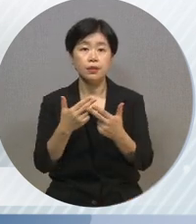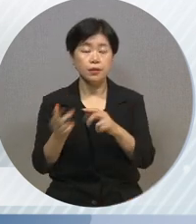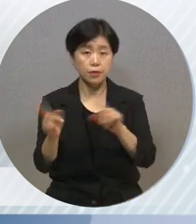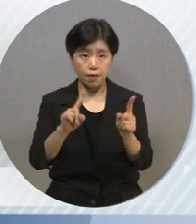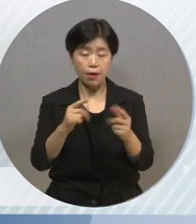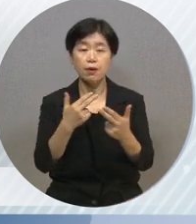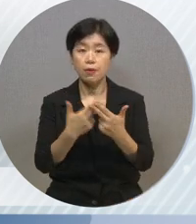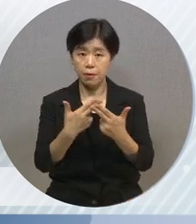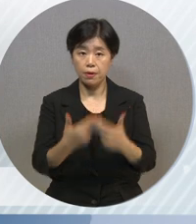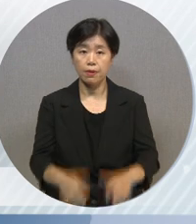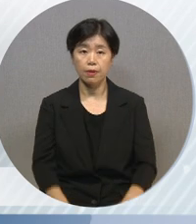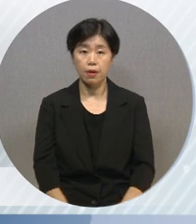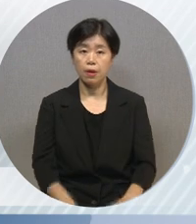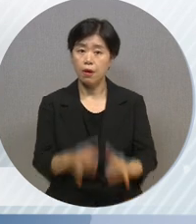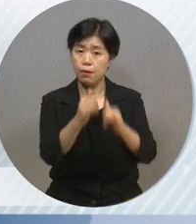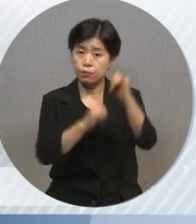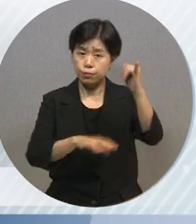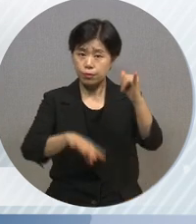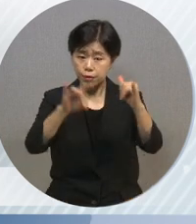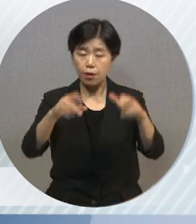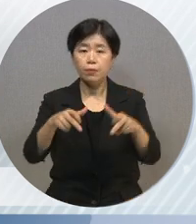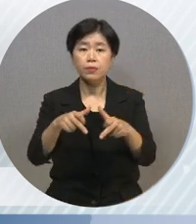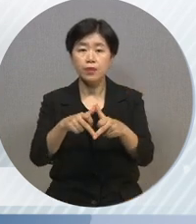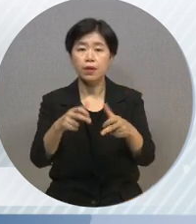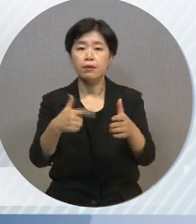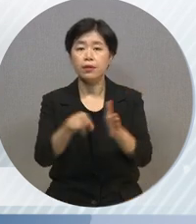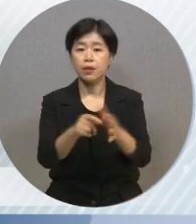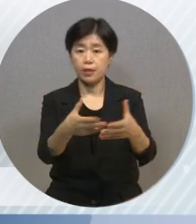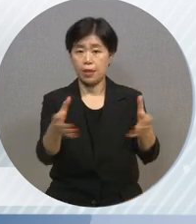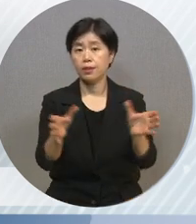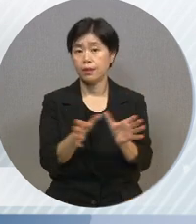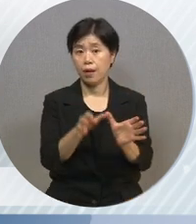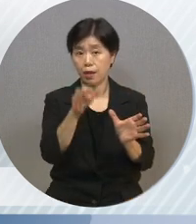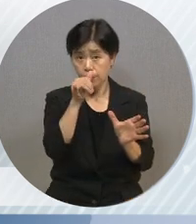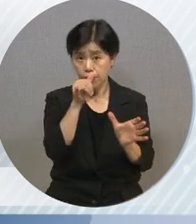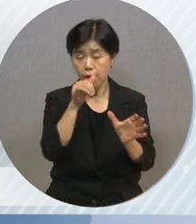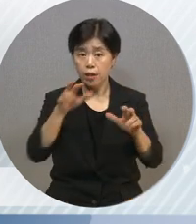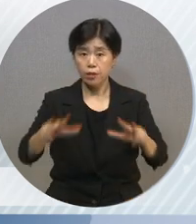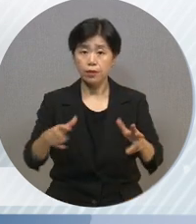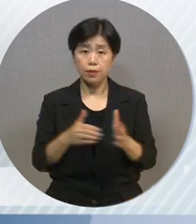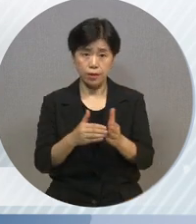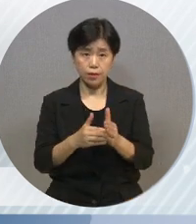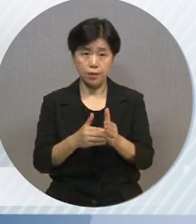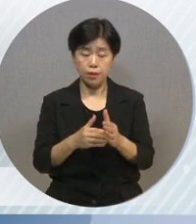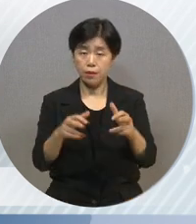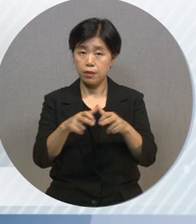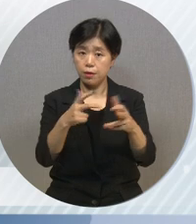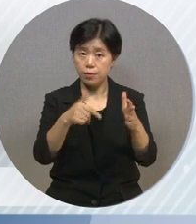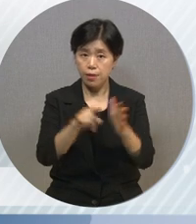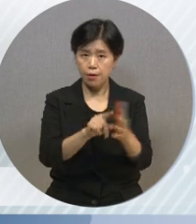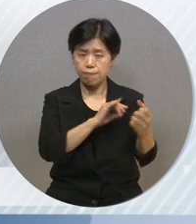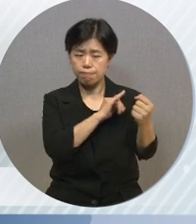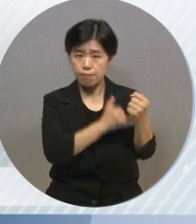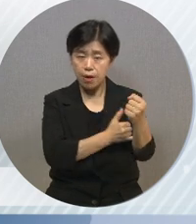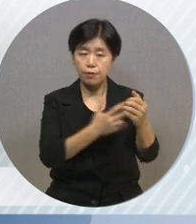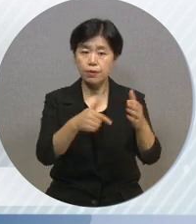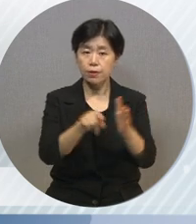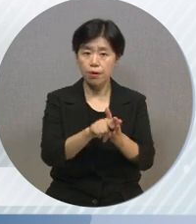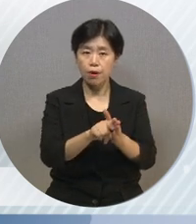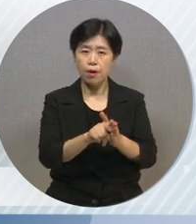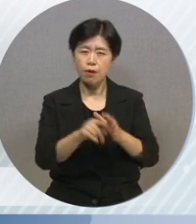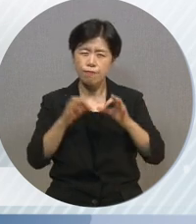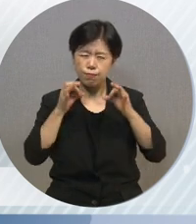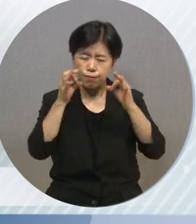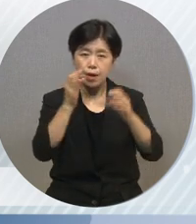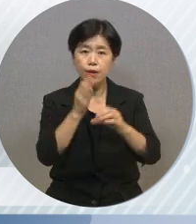한국장애인재활협회인데요. 최초의 장애인단체로 설립돼 지금 이 순간에도 장애시민의 권리와 통합을 위해 힘을 보태고 있습니다.